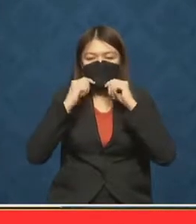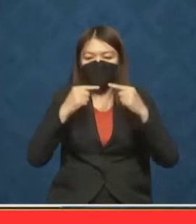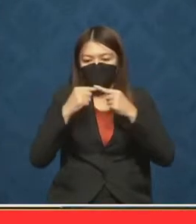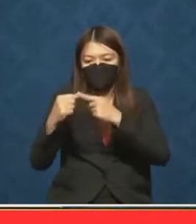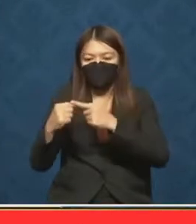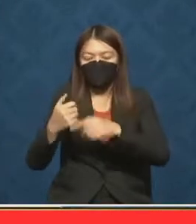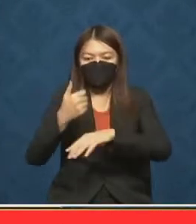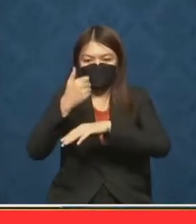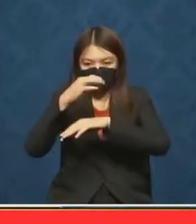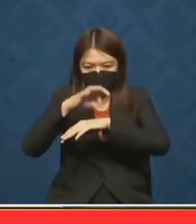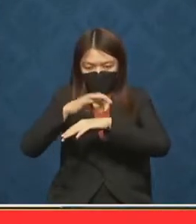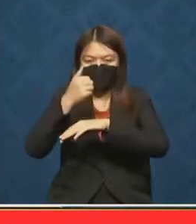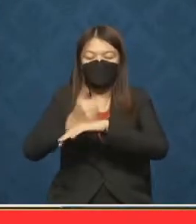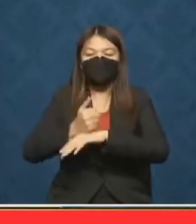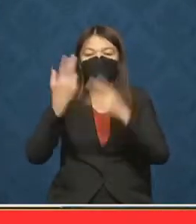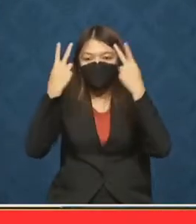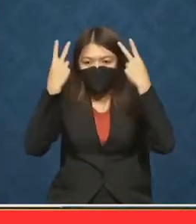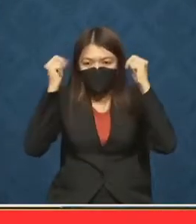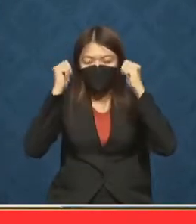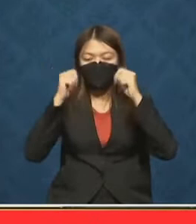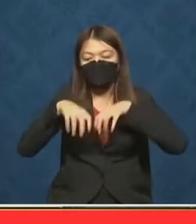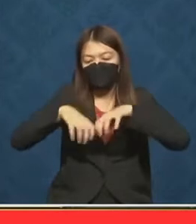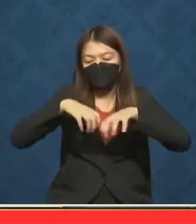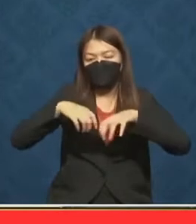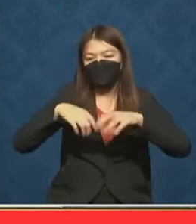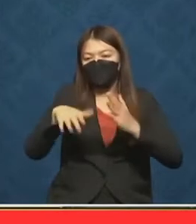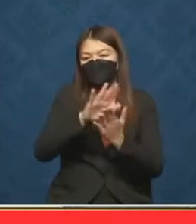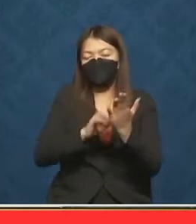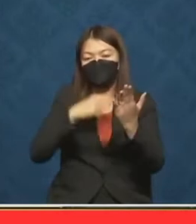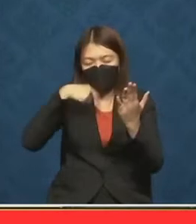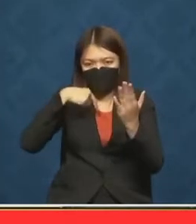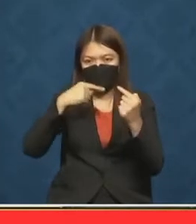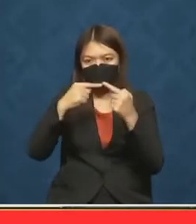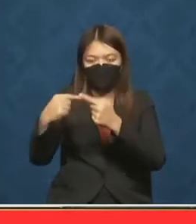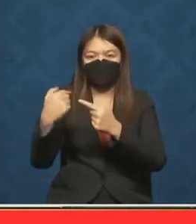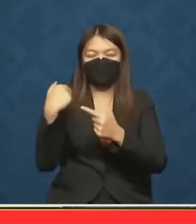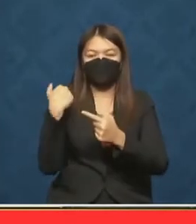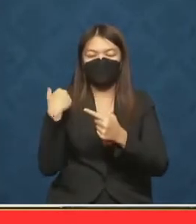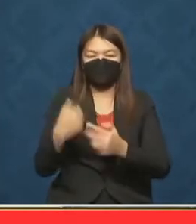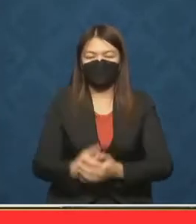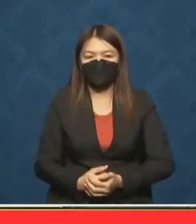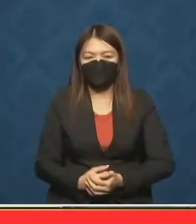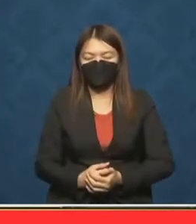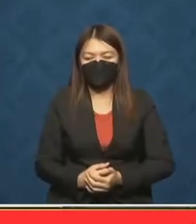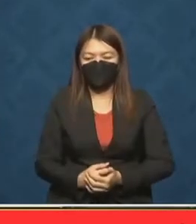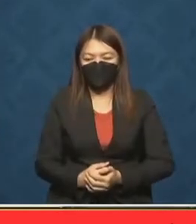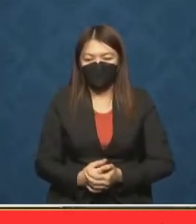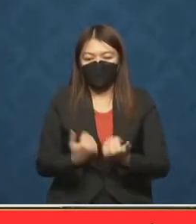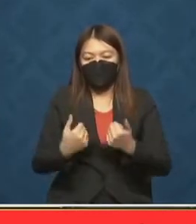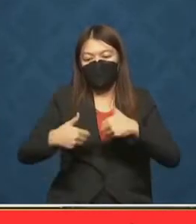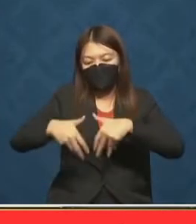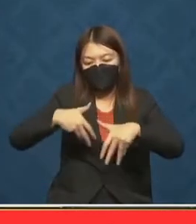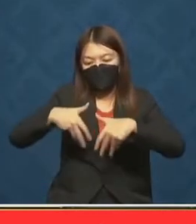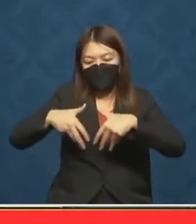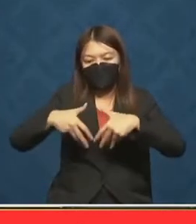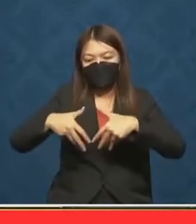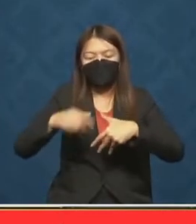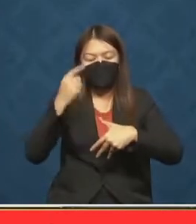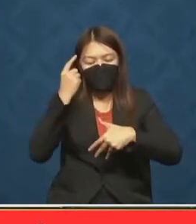พระเด็กการเป็นายกรถมนตีบลิหารประเทศตออีกครั้งหนึ่งอย่างน้อย พี่ poziอย